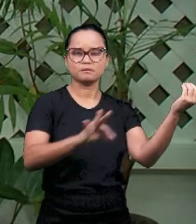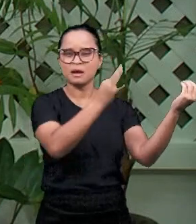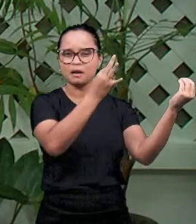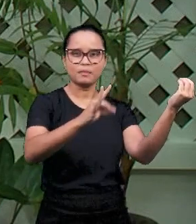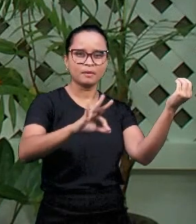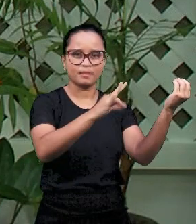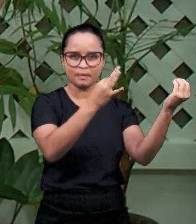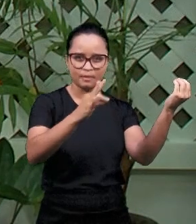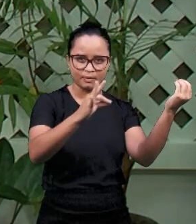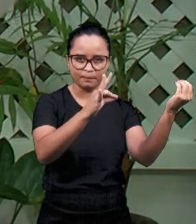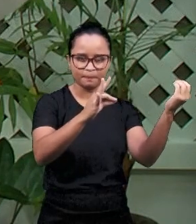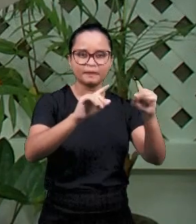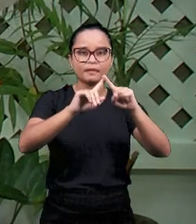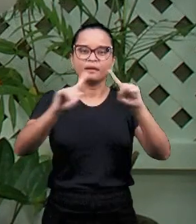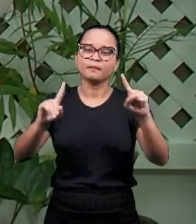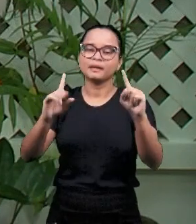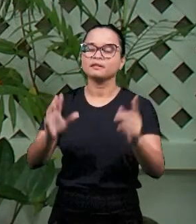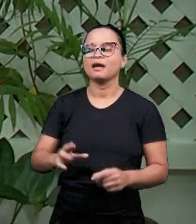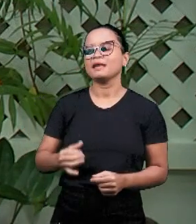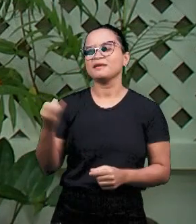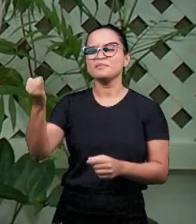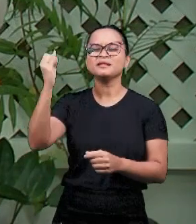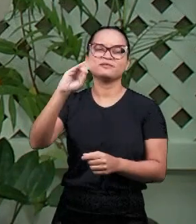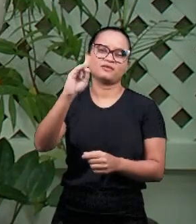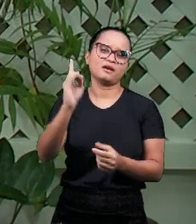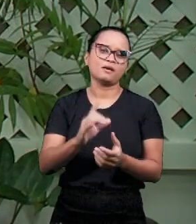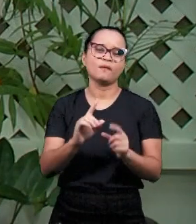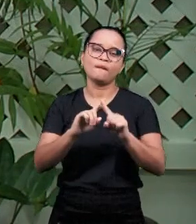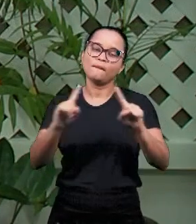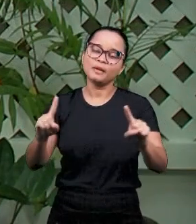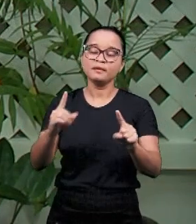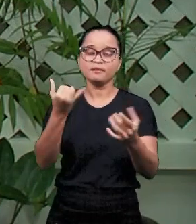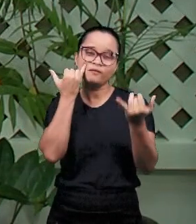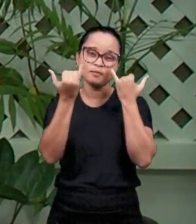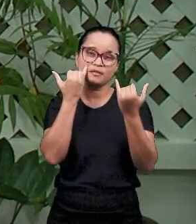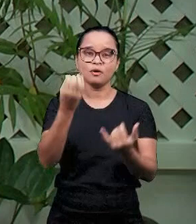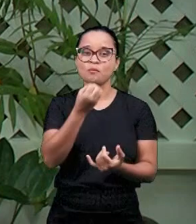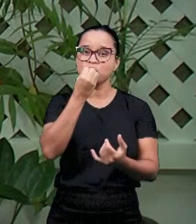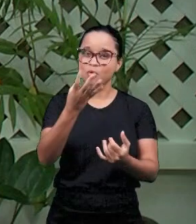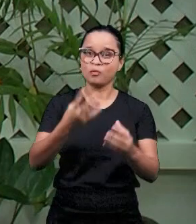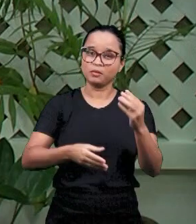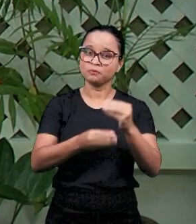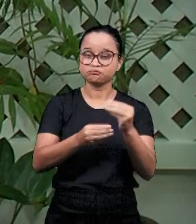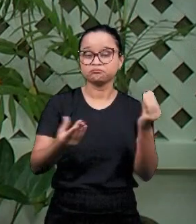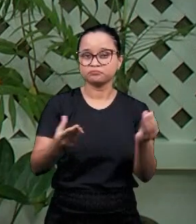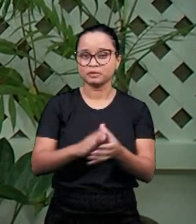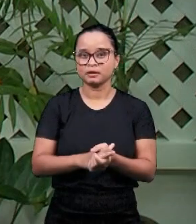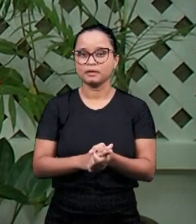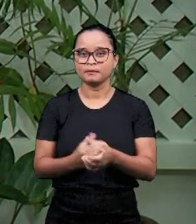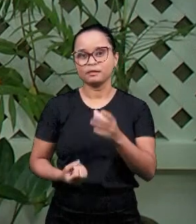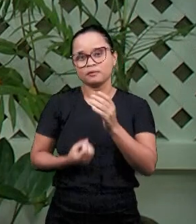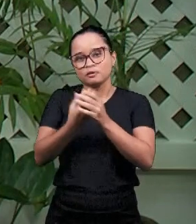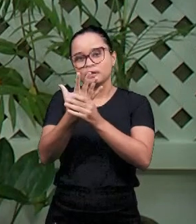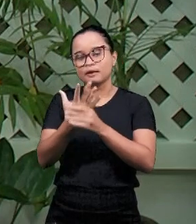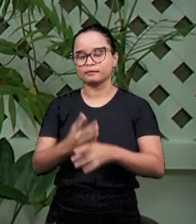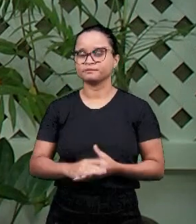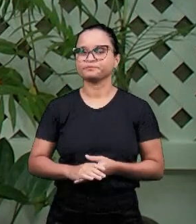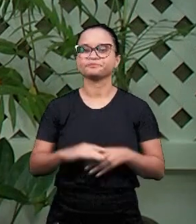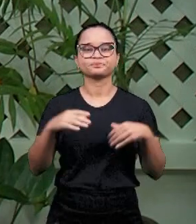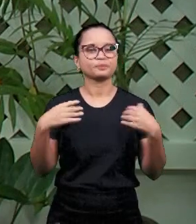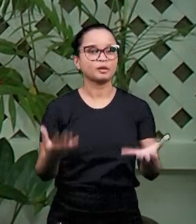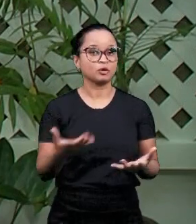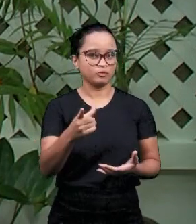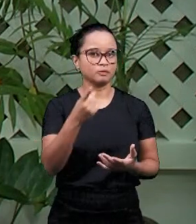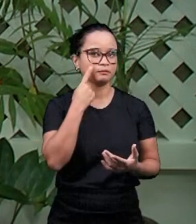cela qu'il est appelé Génézareth. Mais cela n'est pas important, mais il a toujours un petit côté que les gens aiment bien